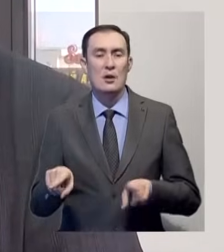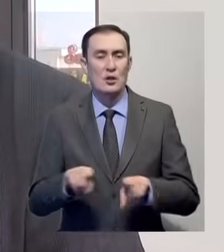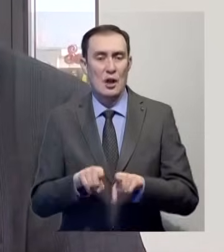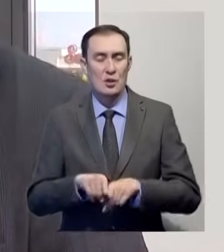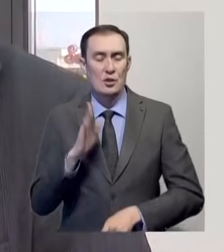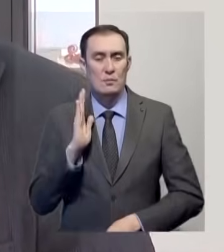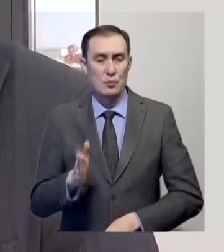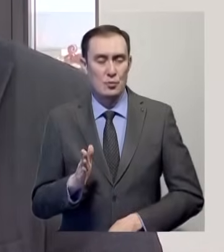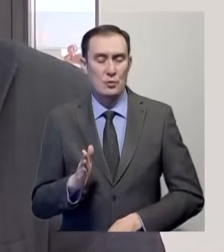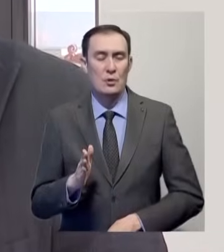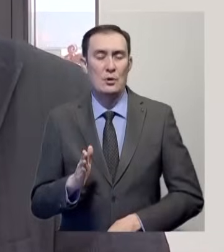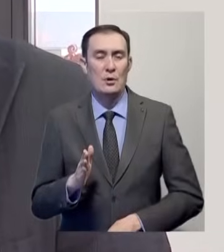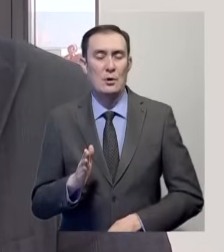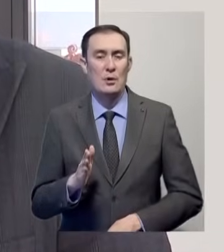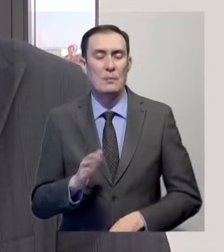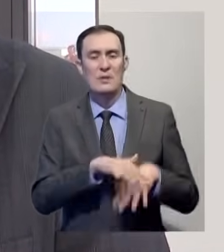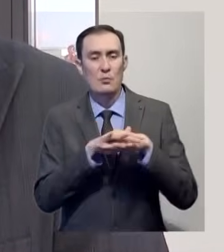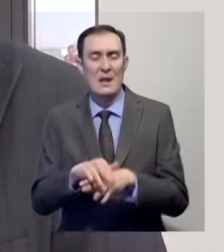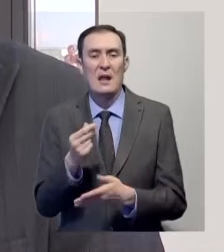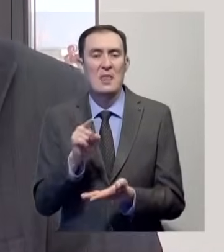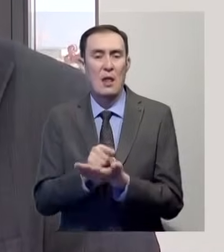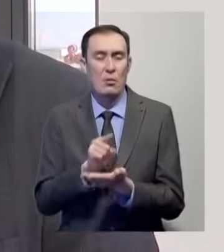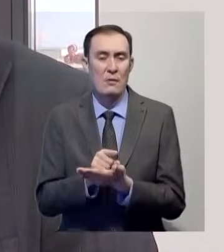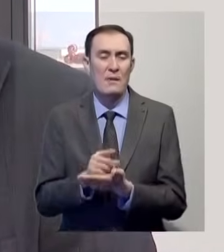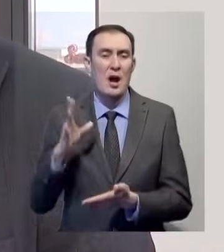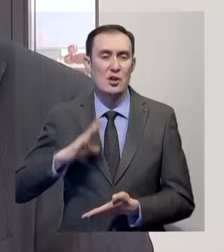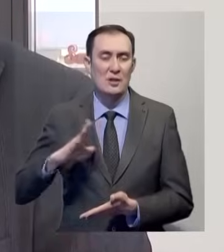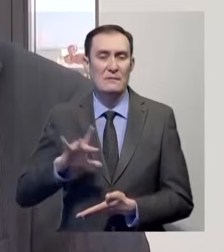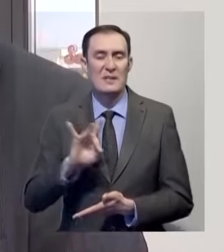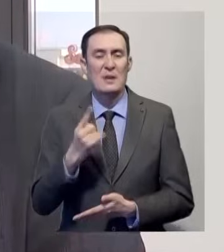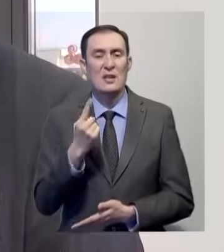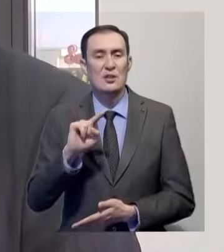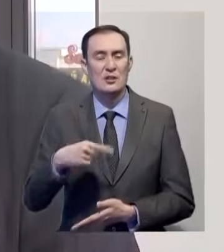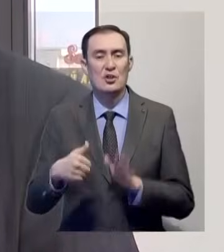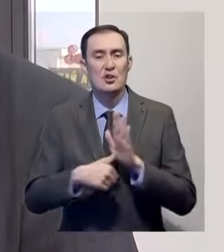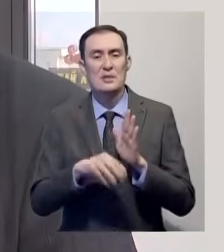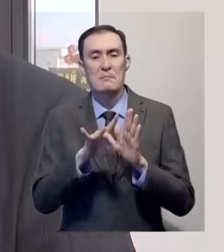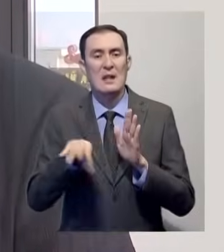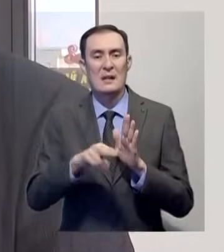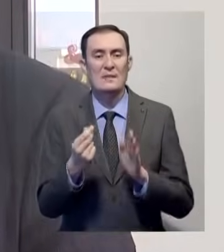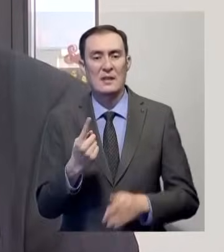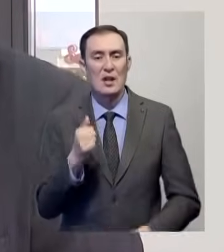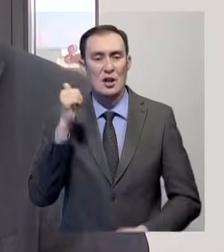Также будут поступления, налоговых поступлений ожидается на 1,6 миллиардов ежегодно.